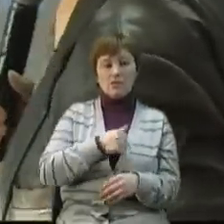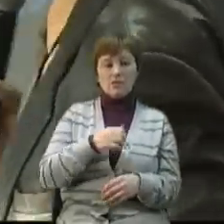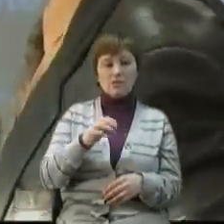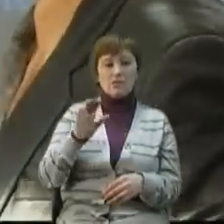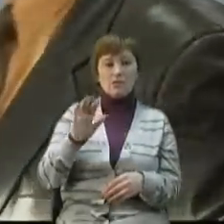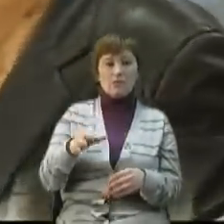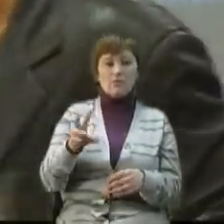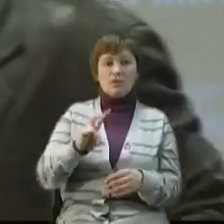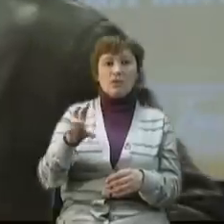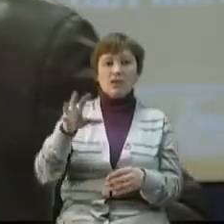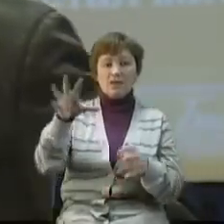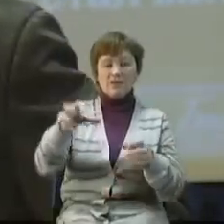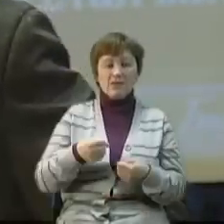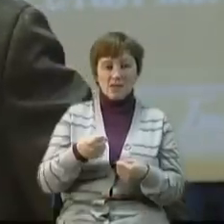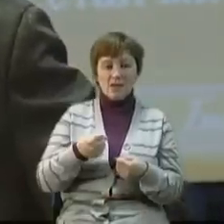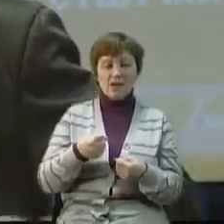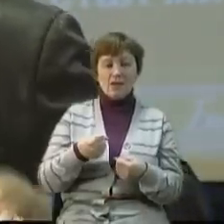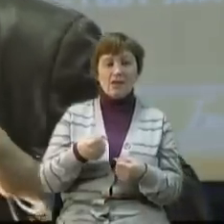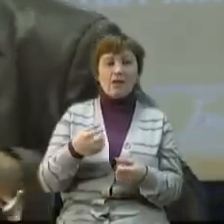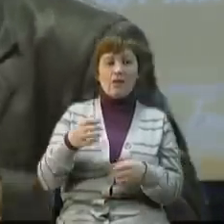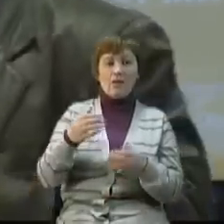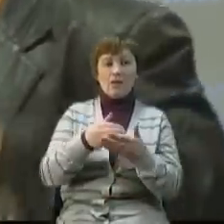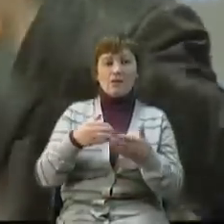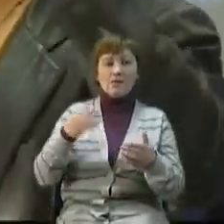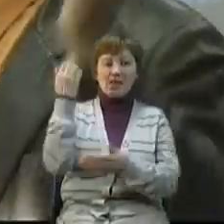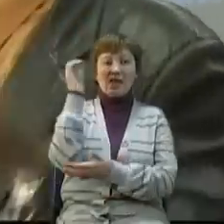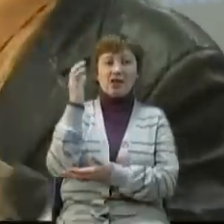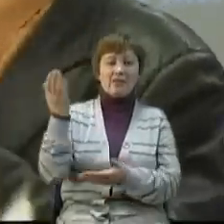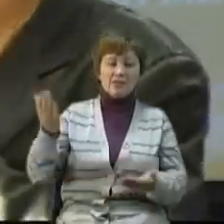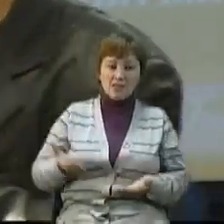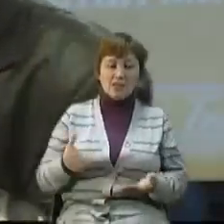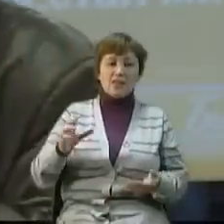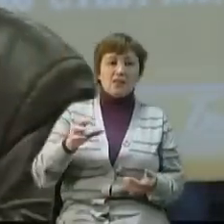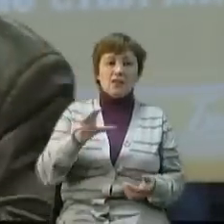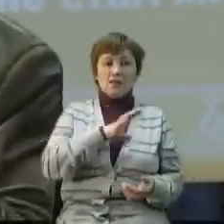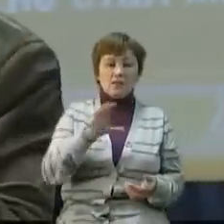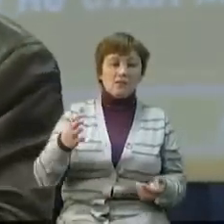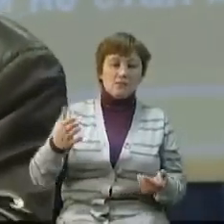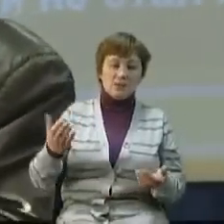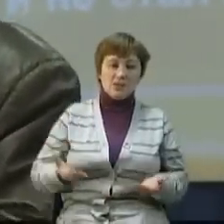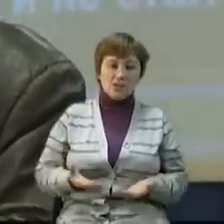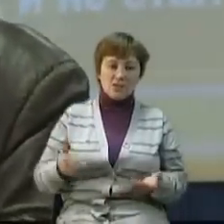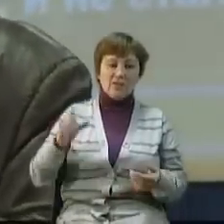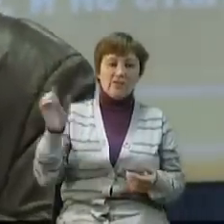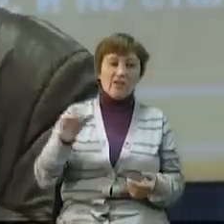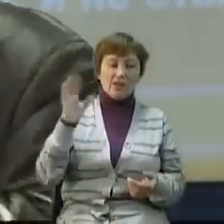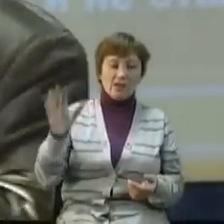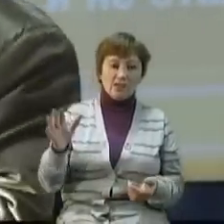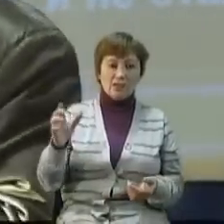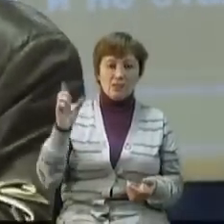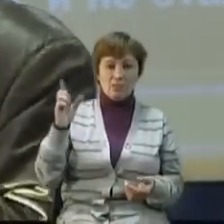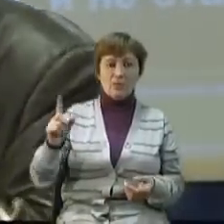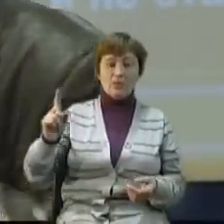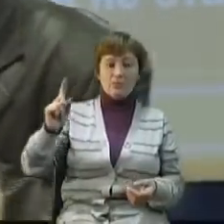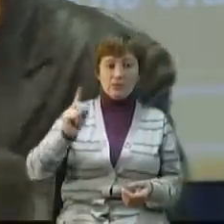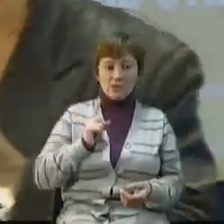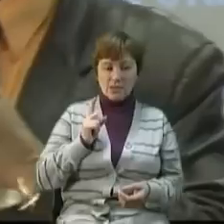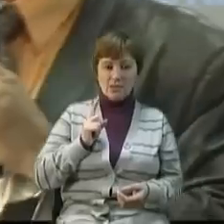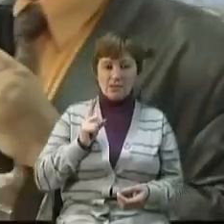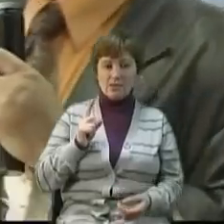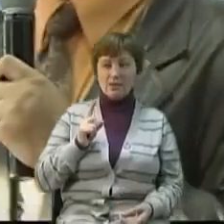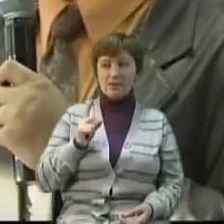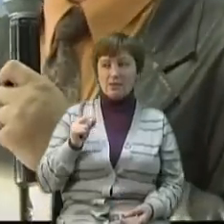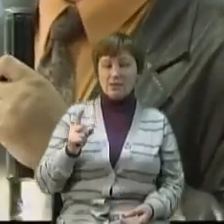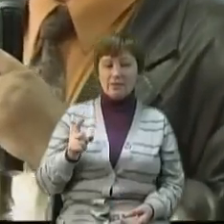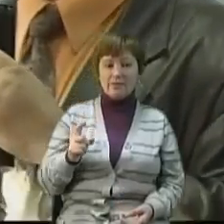дерево жизни, и не вкусил, и не стал жить вечно. Дальнейшие стихи говорят о том, что Бог поставил, он изгнал Адама и